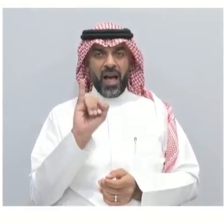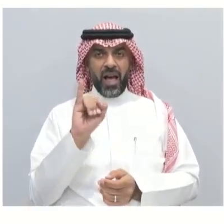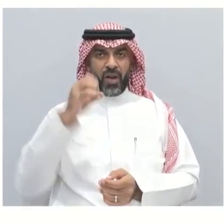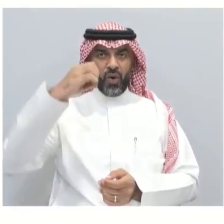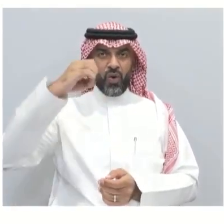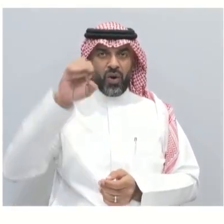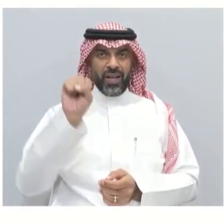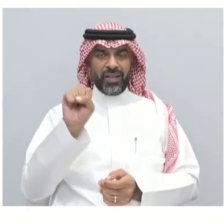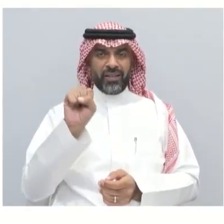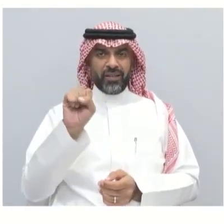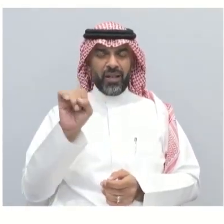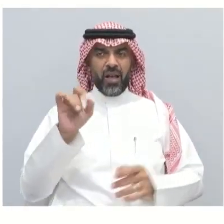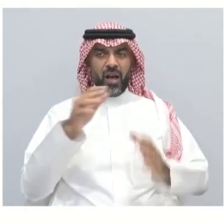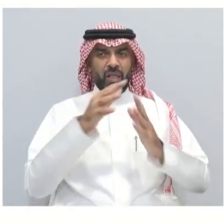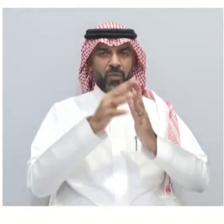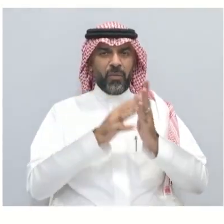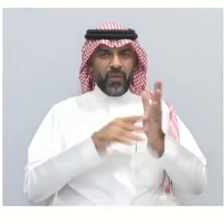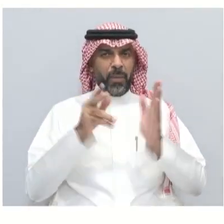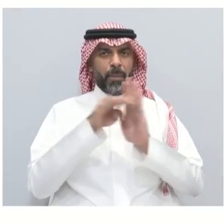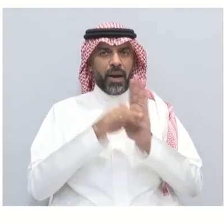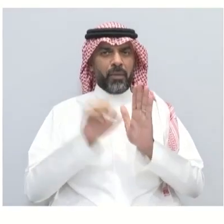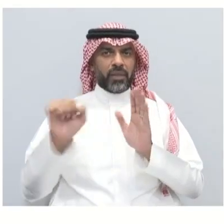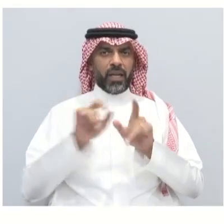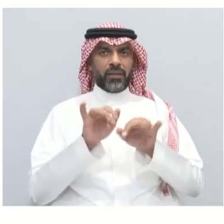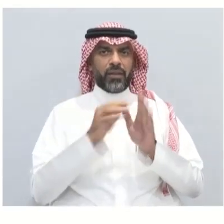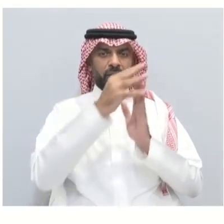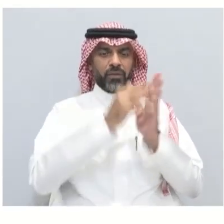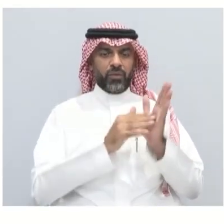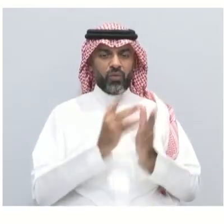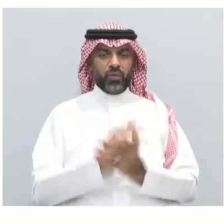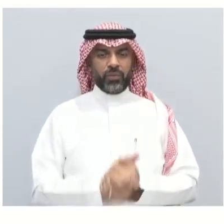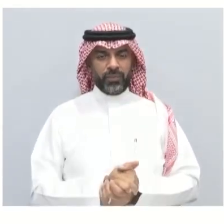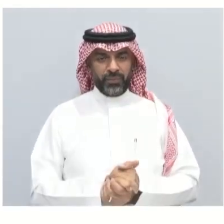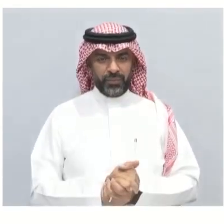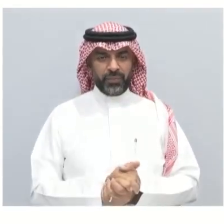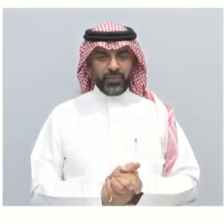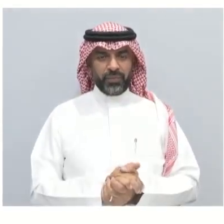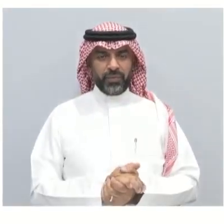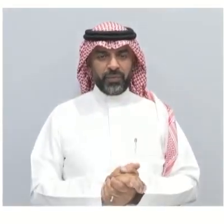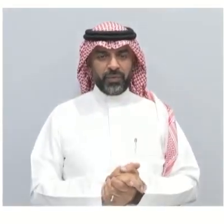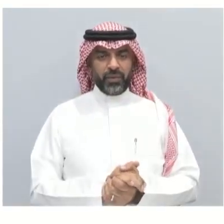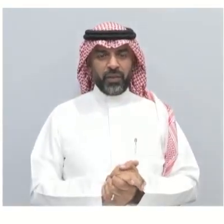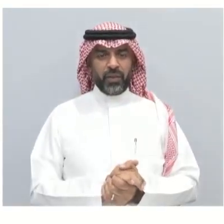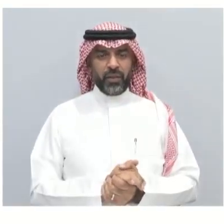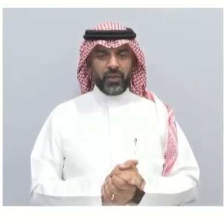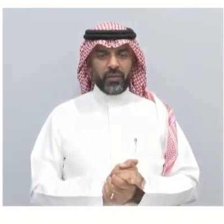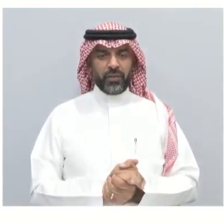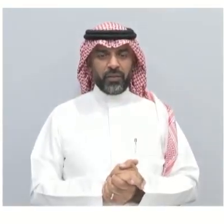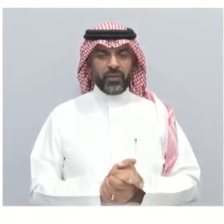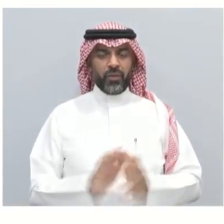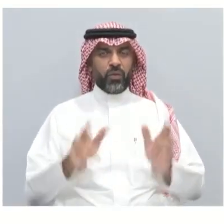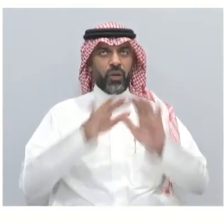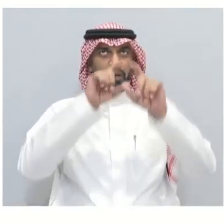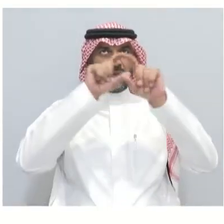خاص بمعالجه النصوص وهو الابل بيجز فور اي او اس طبعا يحتوي شريط ادوات الصفحات على الازرار